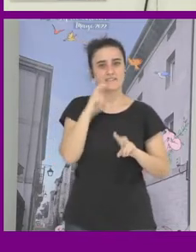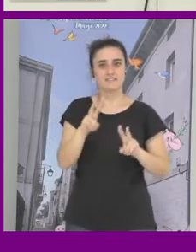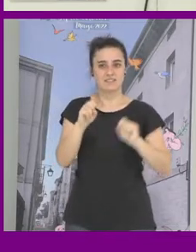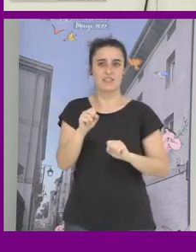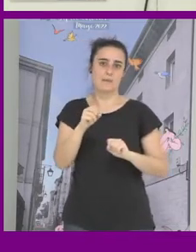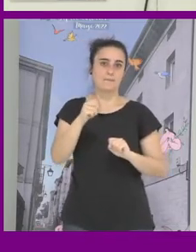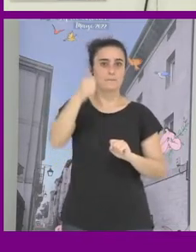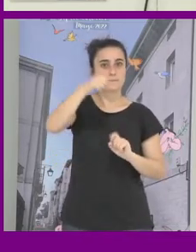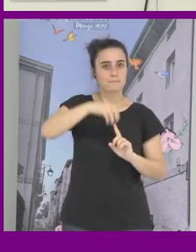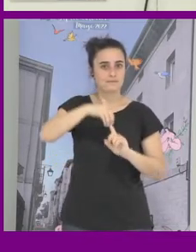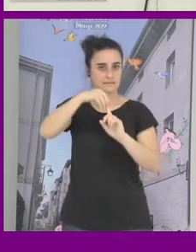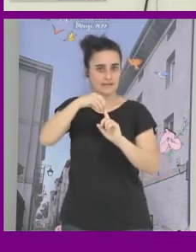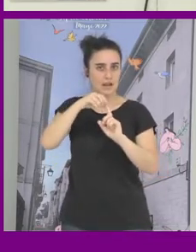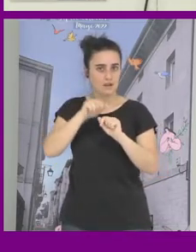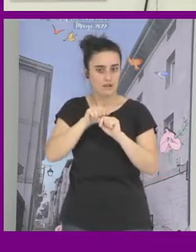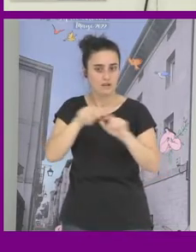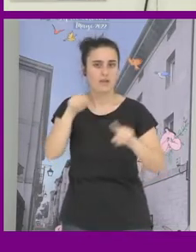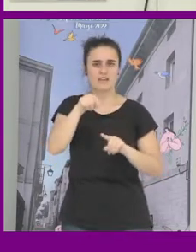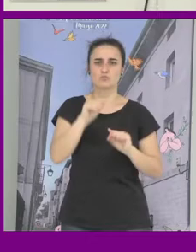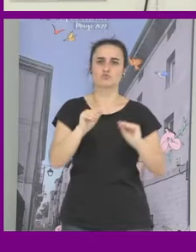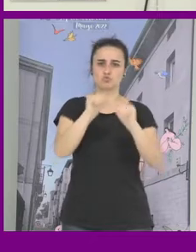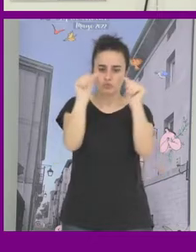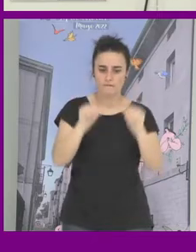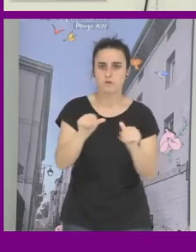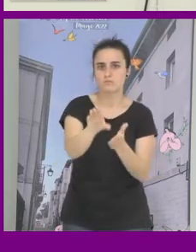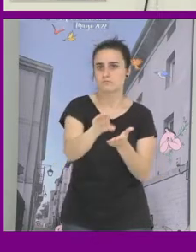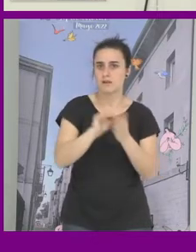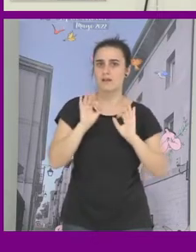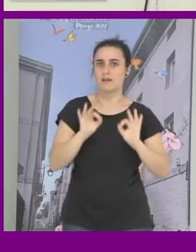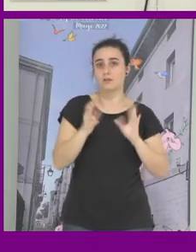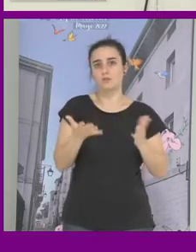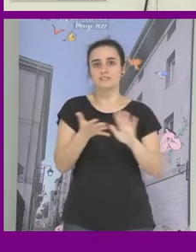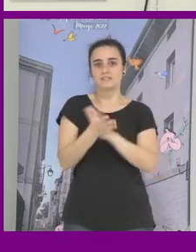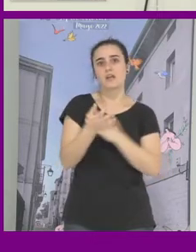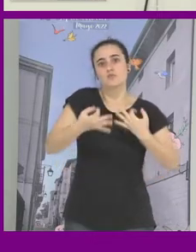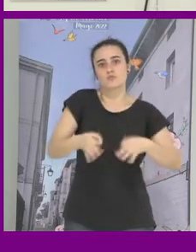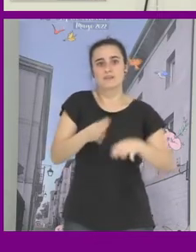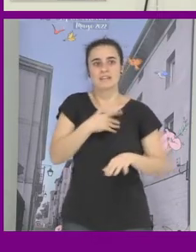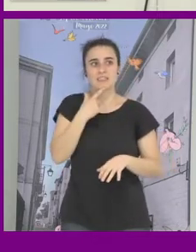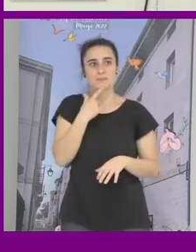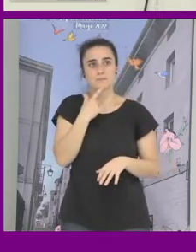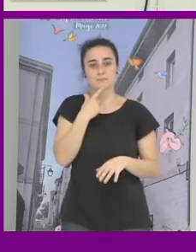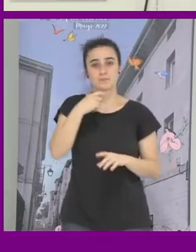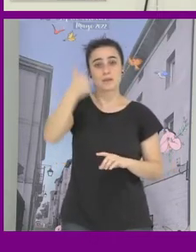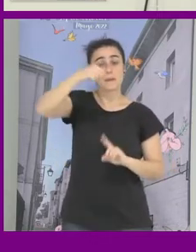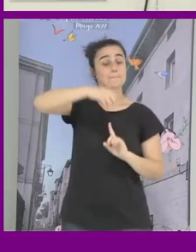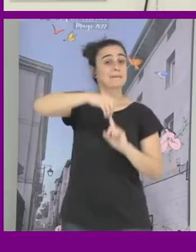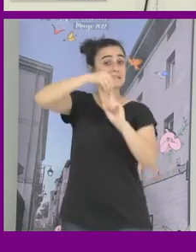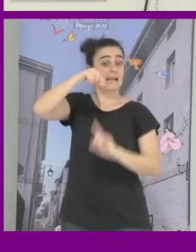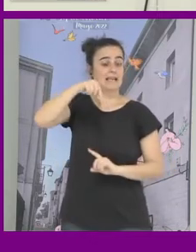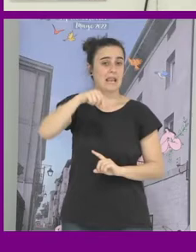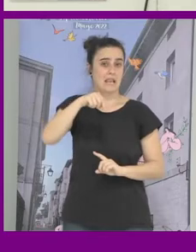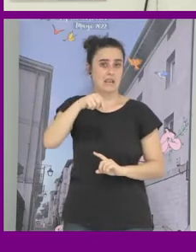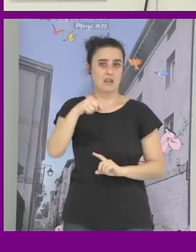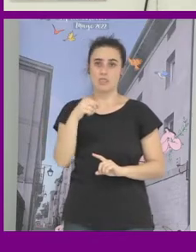patriarkalaren oinarritzat hartu delako, eta normala da. Osa, amatasuna, osa, patriarkatuan amatasuna derrigorrezkoa